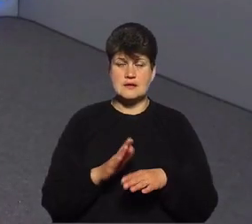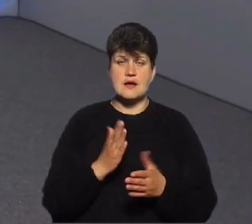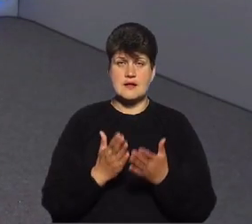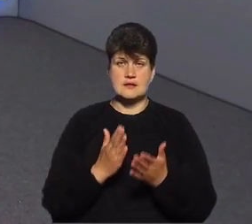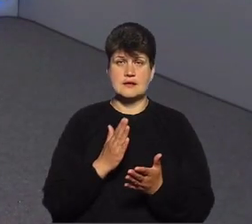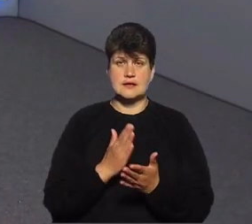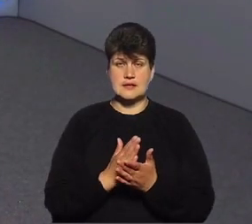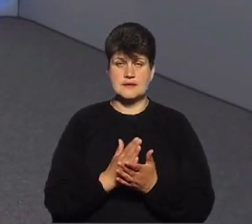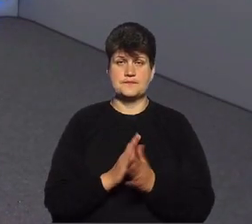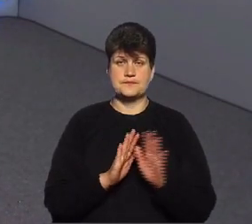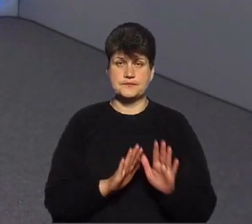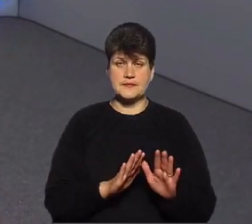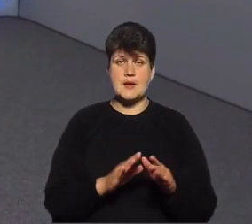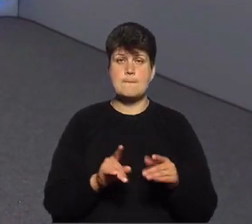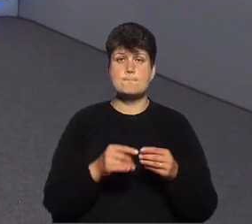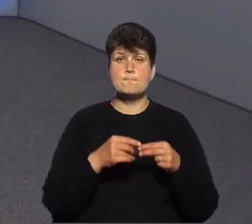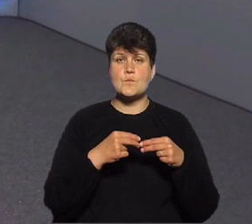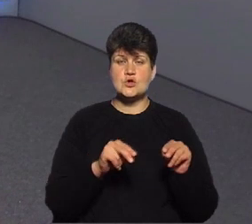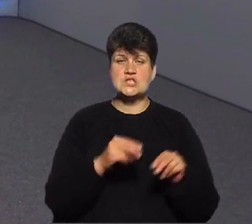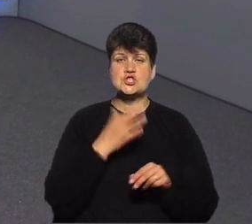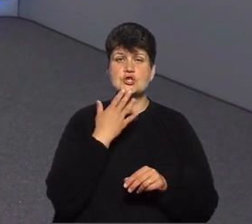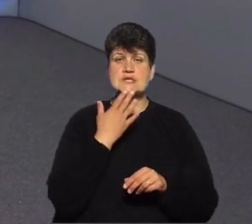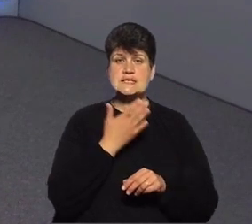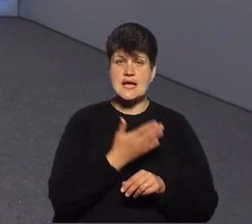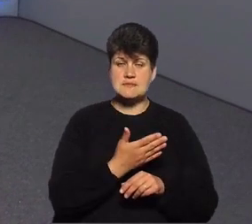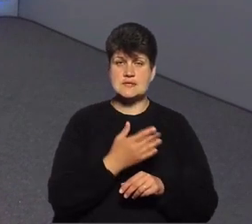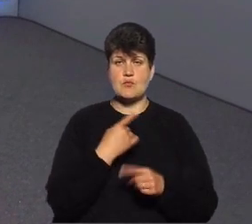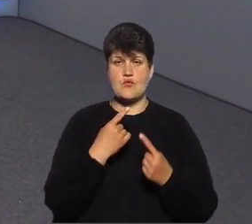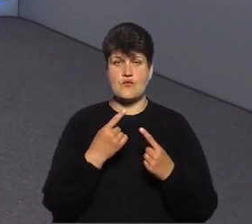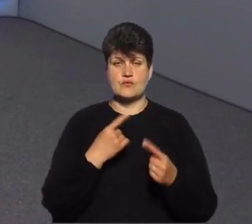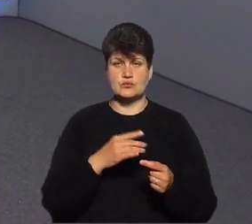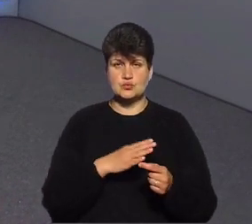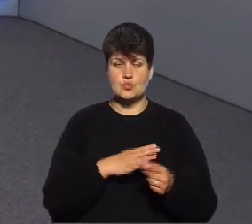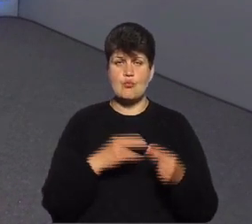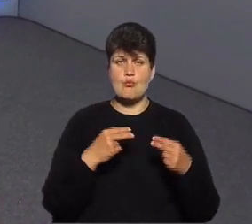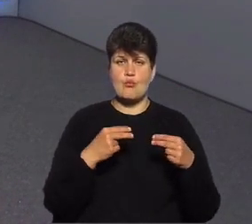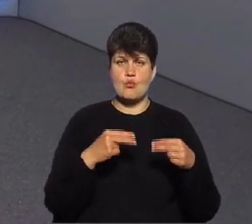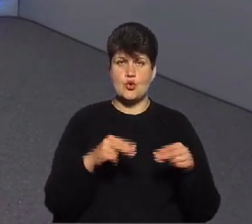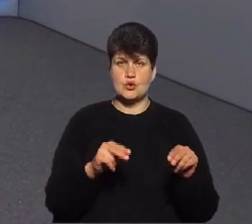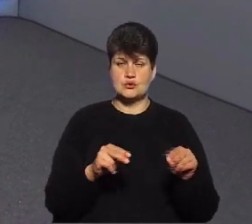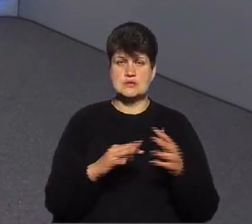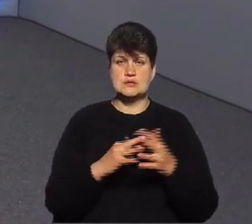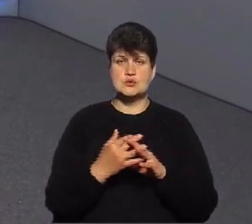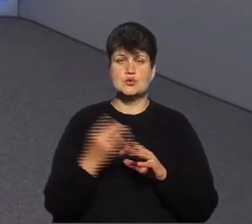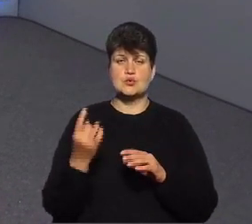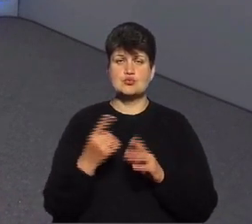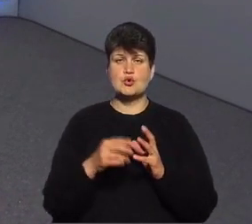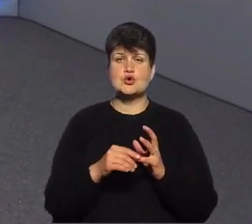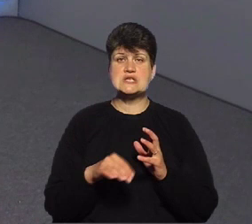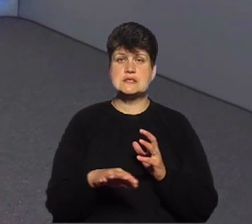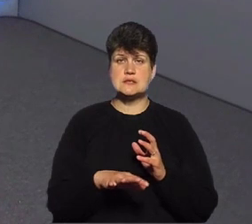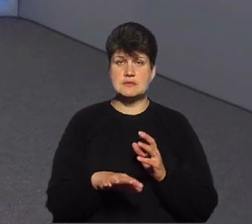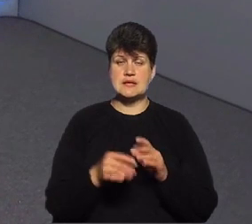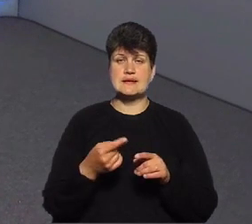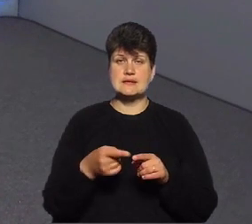стосовно продажу іноземцям, також проговорювали, стосовно взагалі продажу сільськогосподарської землі, це якраз моє питання,